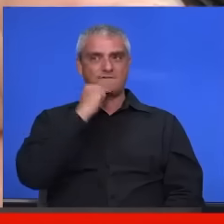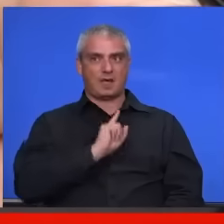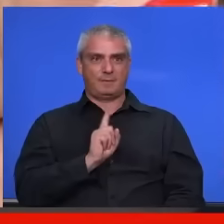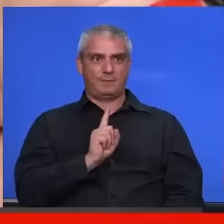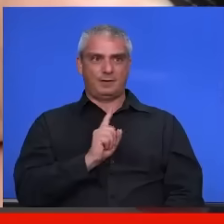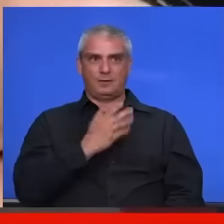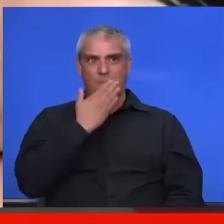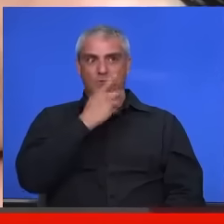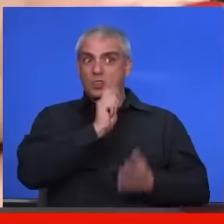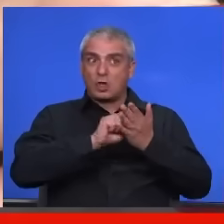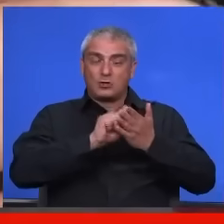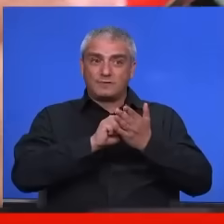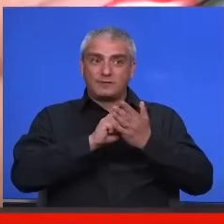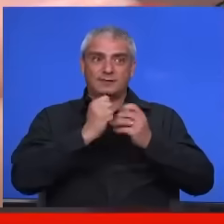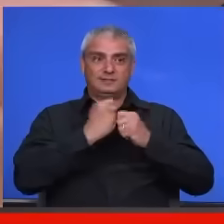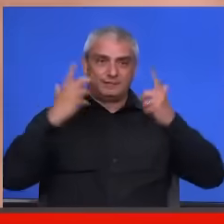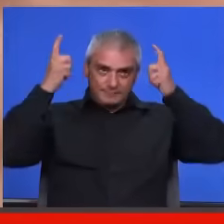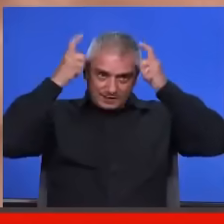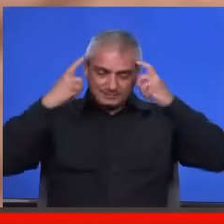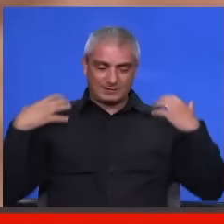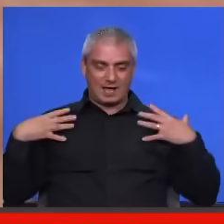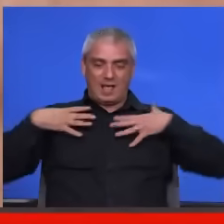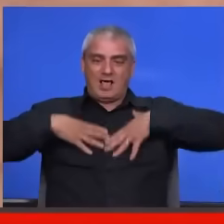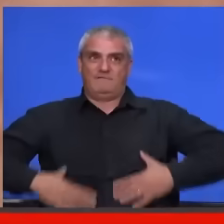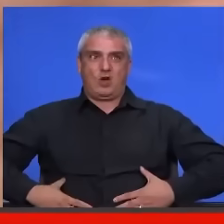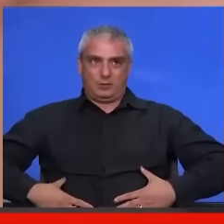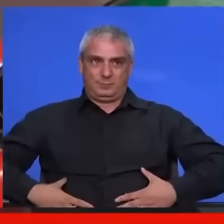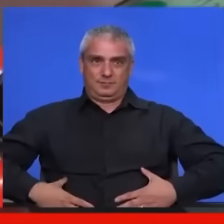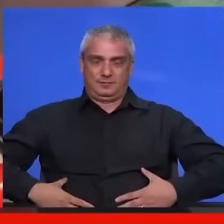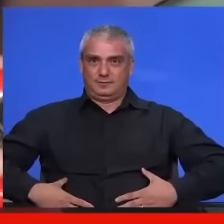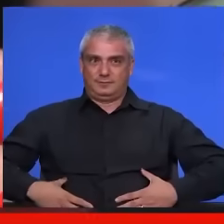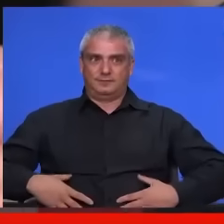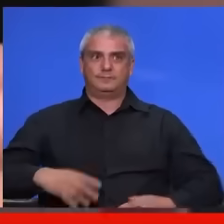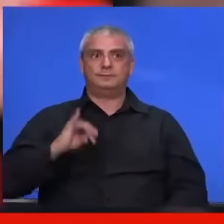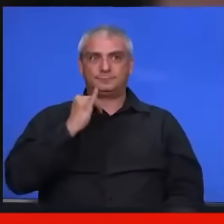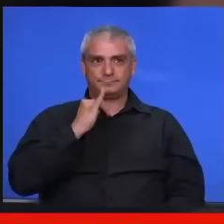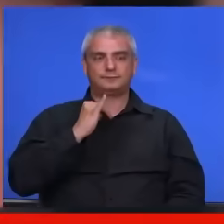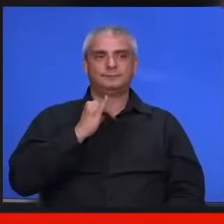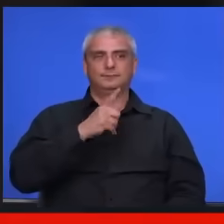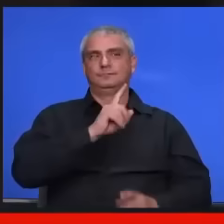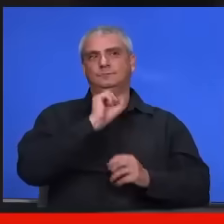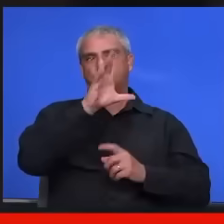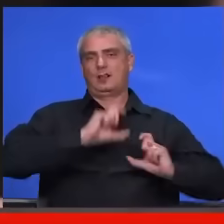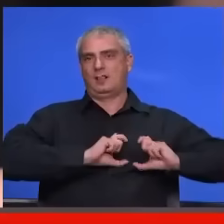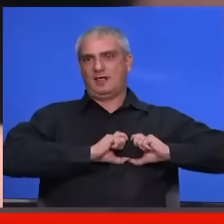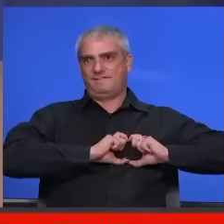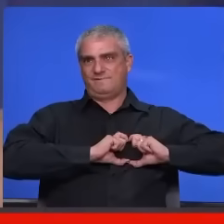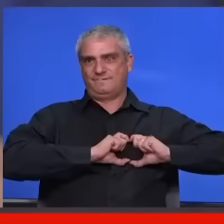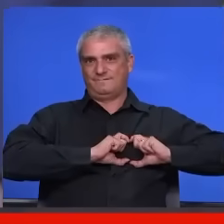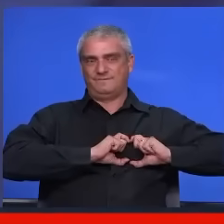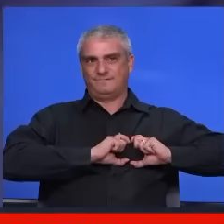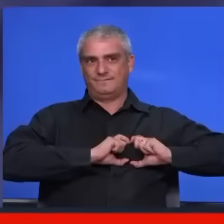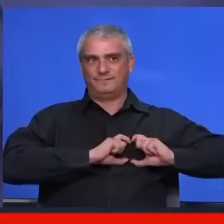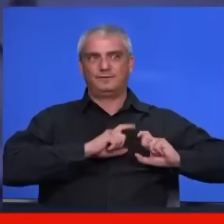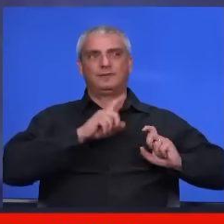וואו. את כותבת לו, תעשי מפעוד מגן, כסדה לכל. כן, ואז מיד שולח לך לב.